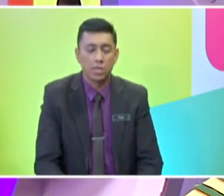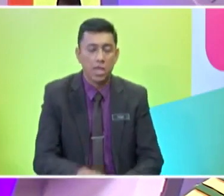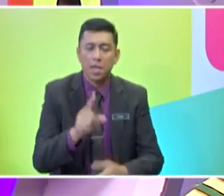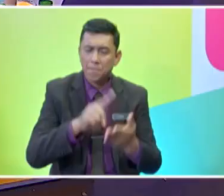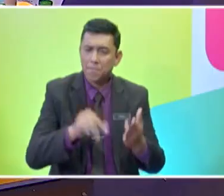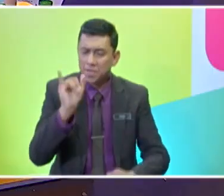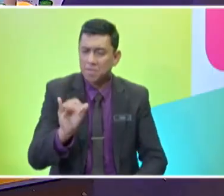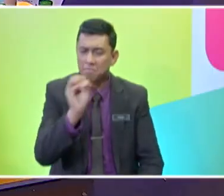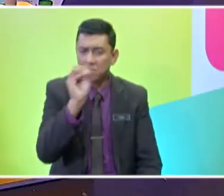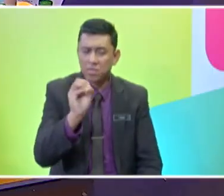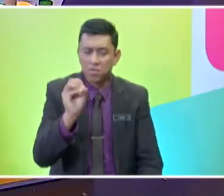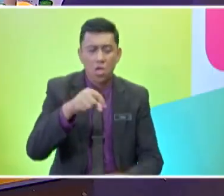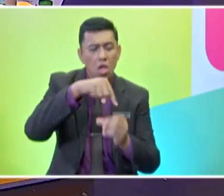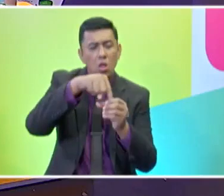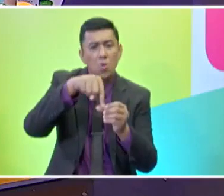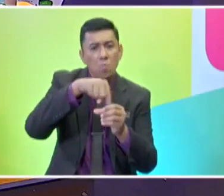di sini ya